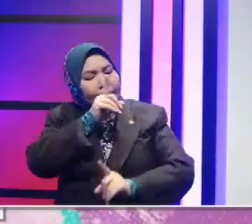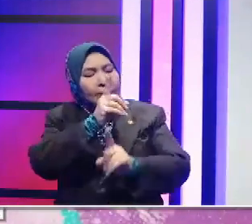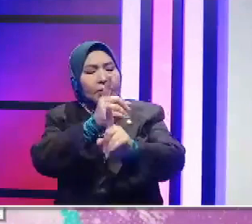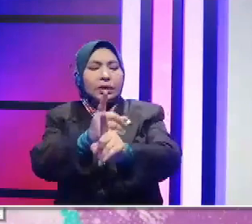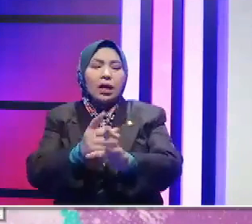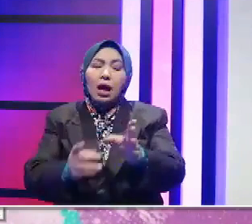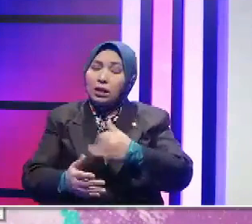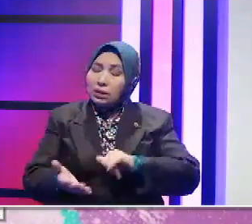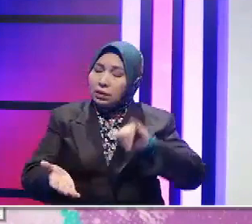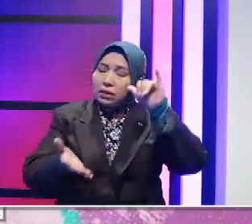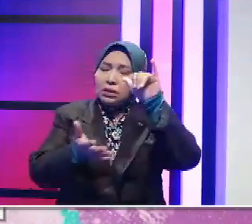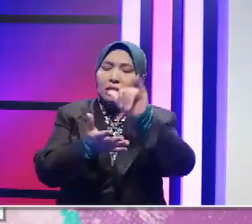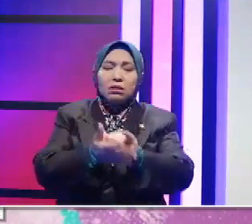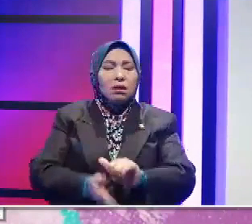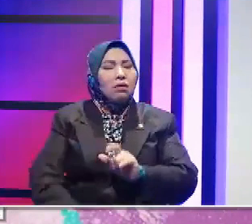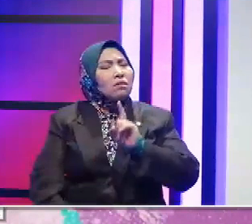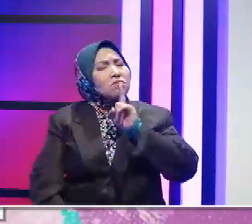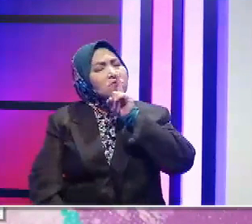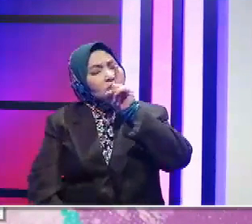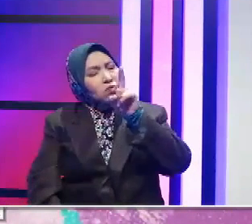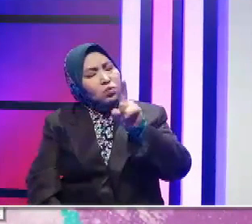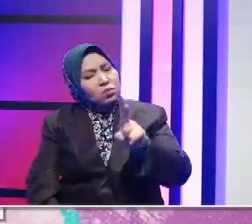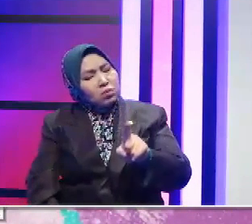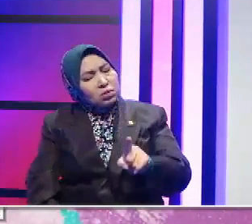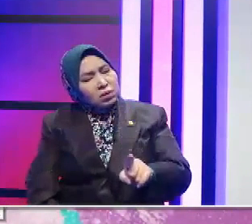وأنا ظننا